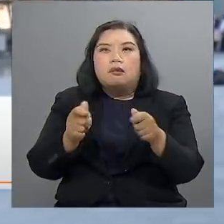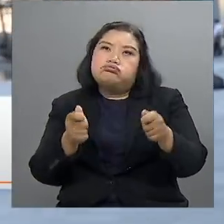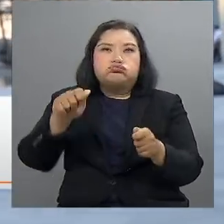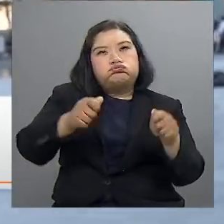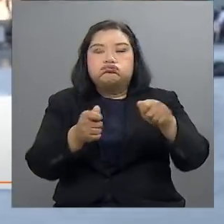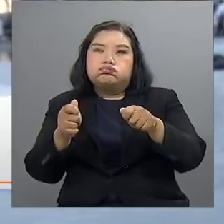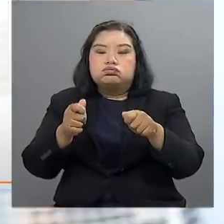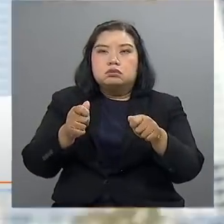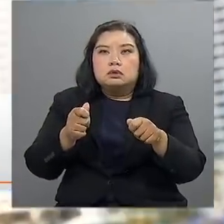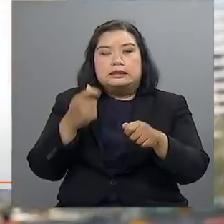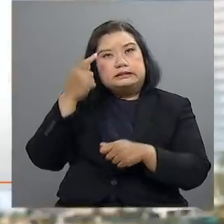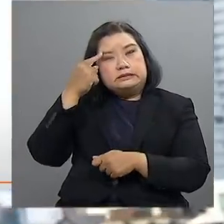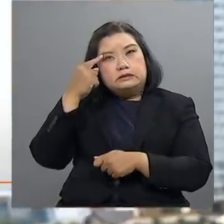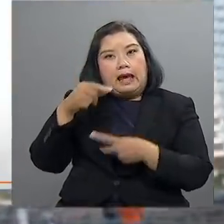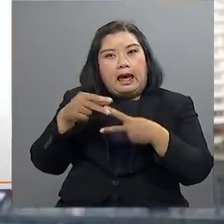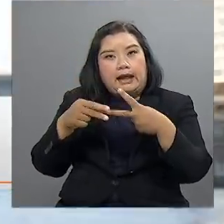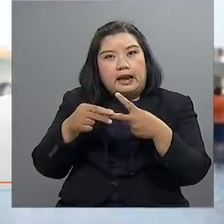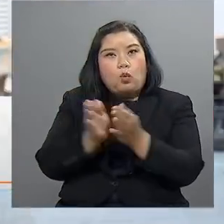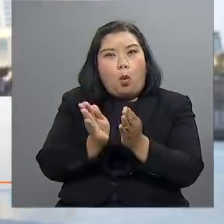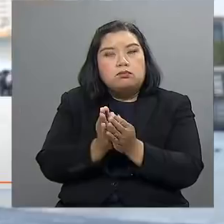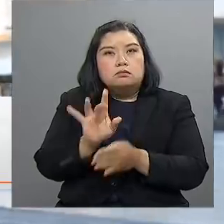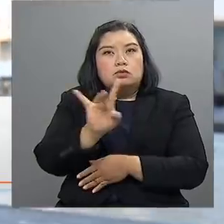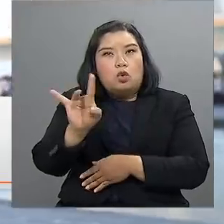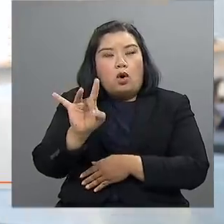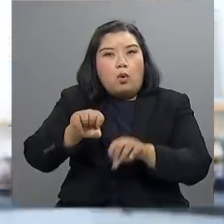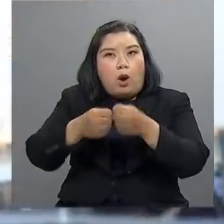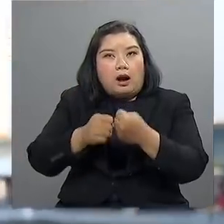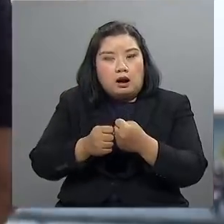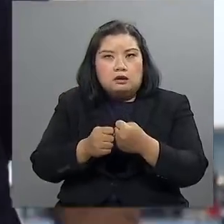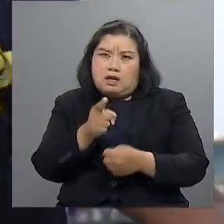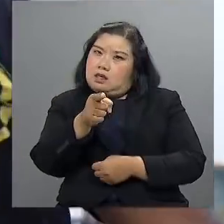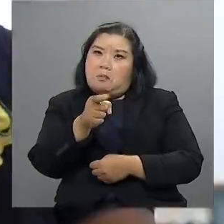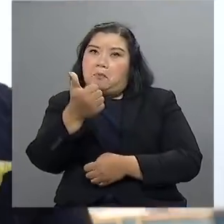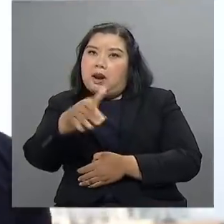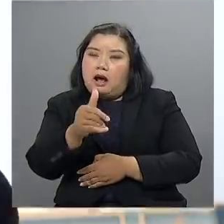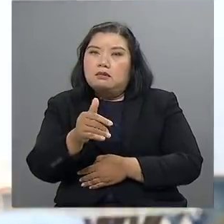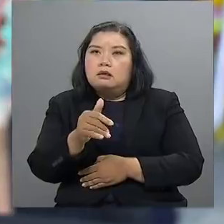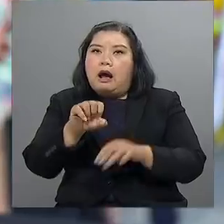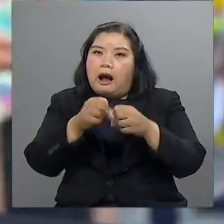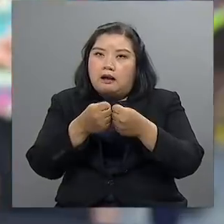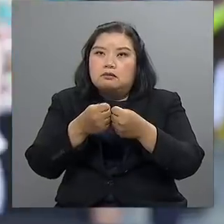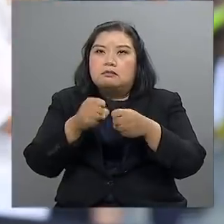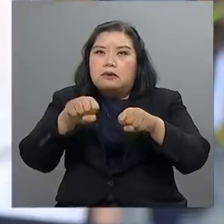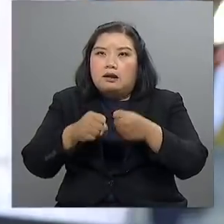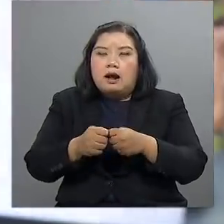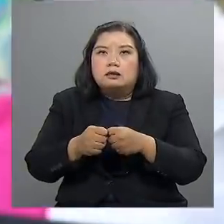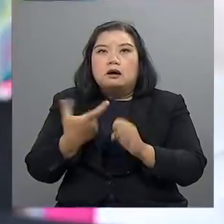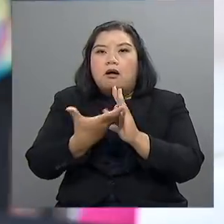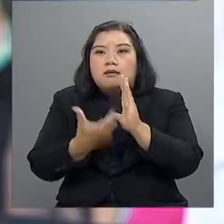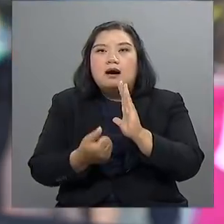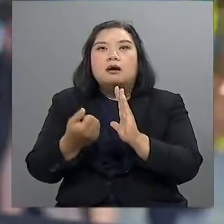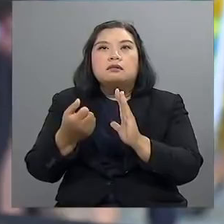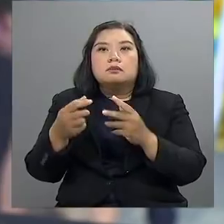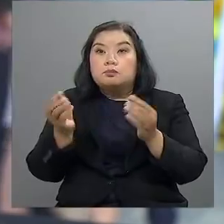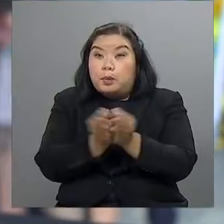แนนแล้วก็ตัดทิ้งเรื่อยจนว่าคือคุณทำยังไม่สมบูรณ์เขาก็ตัดออกจนเหลือเท่าไหร่นั่นคือคะแนนดิ